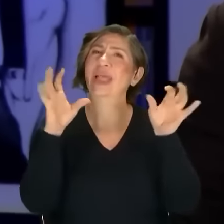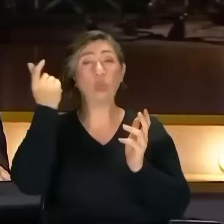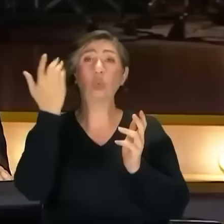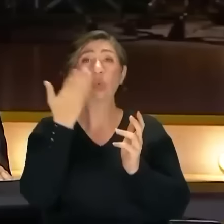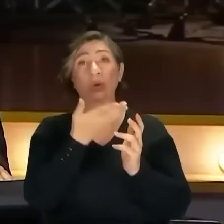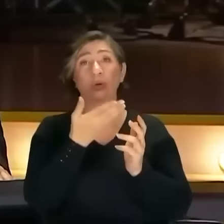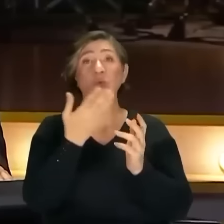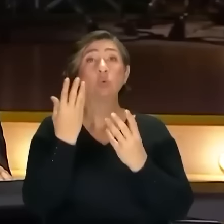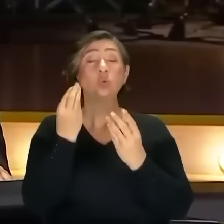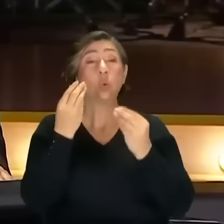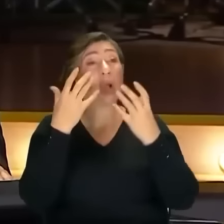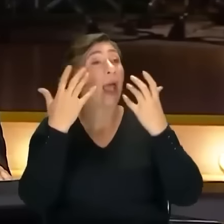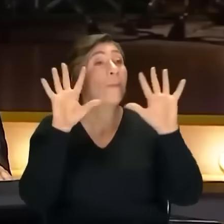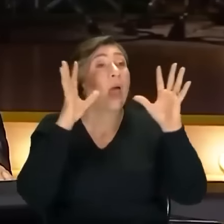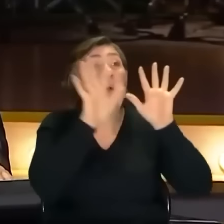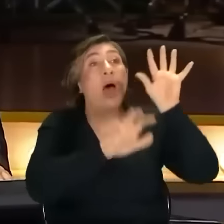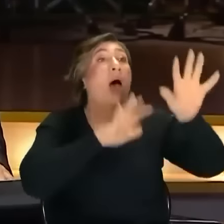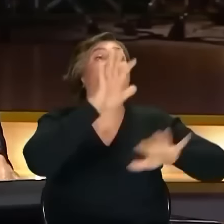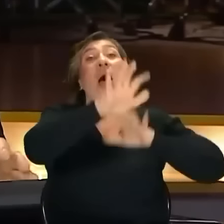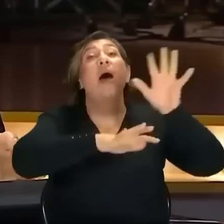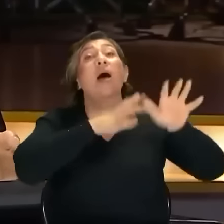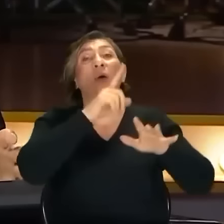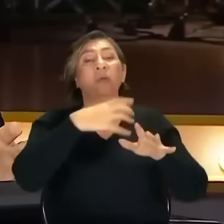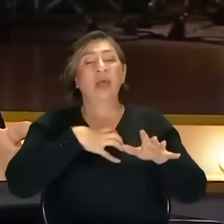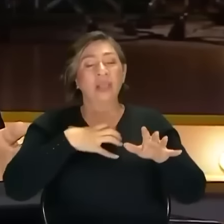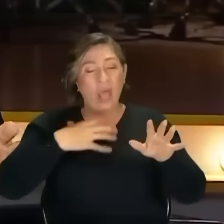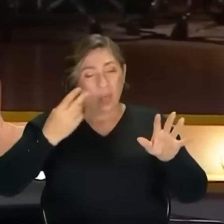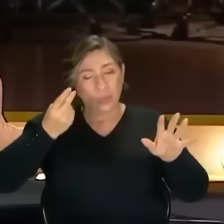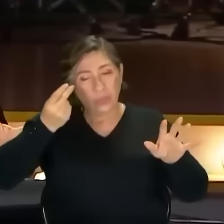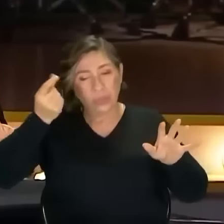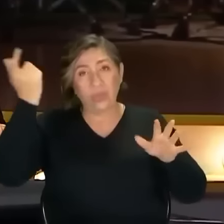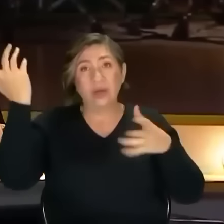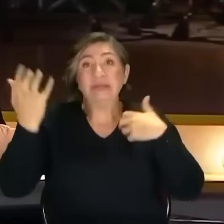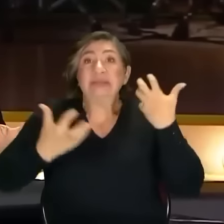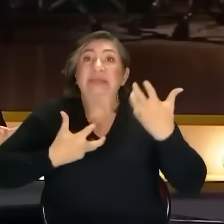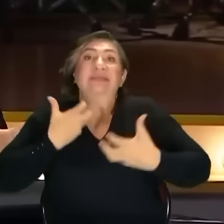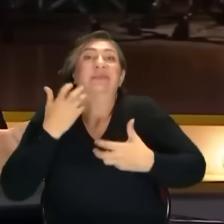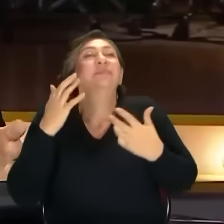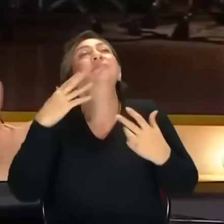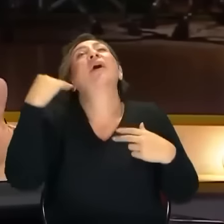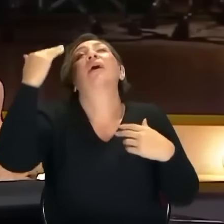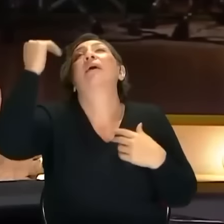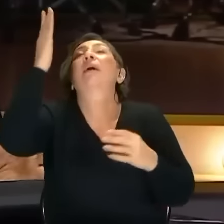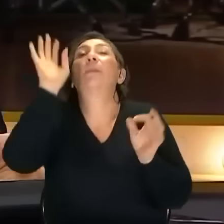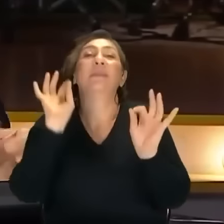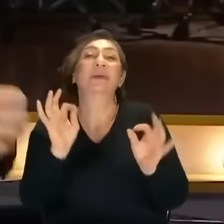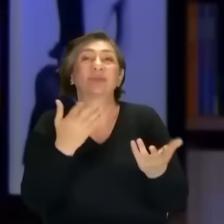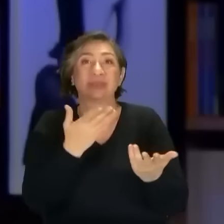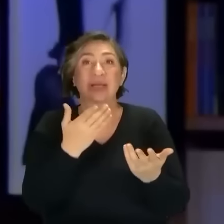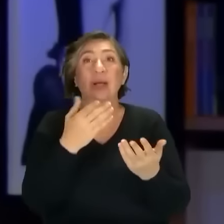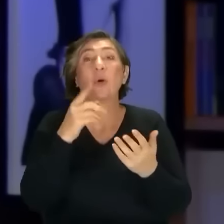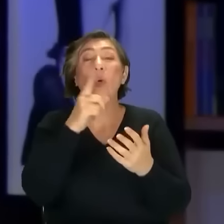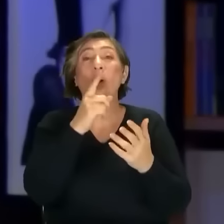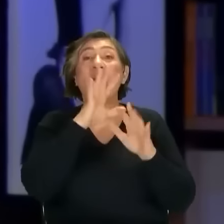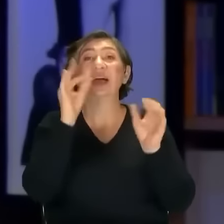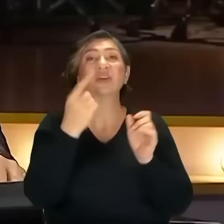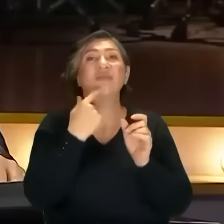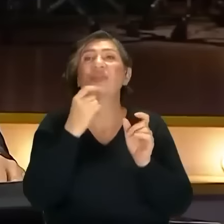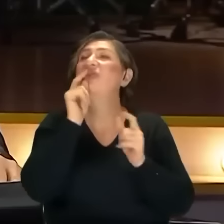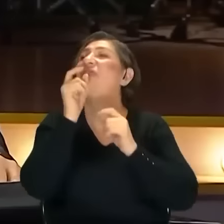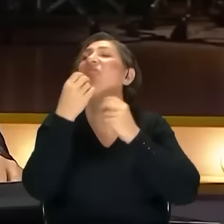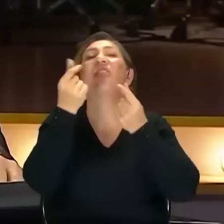H çok ilgi gördü çok ilgi görünce böyle kudurdu kudurunca ağzından her